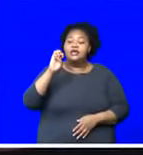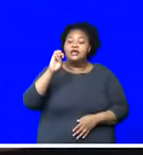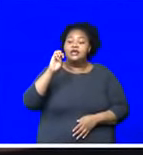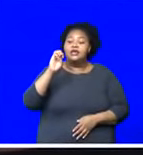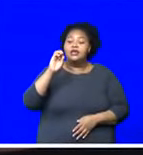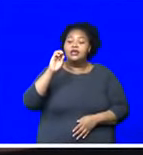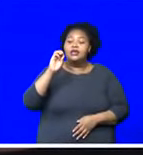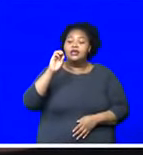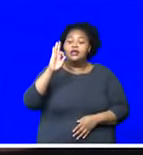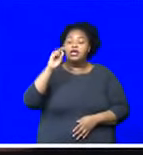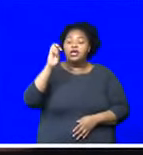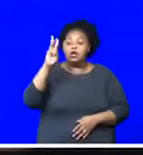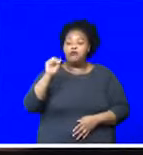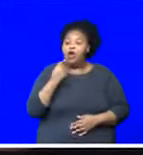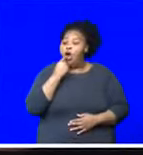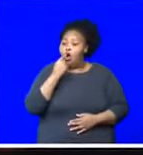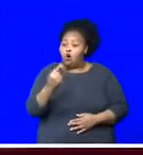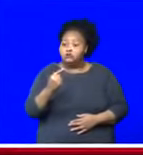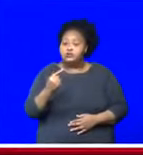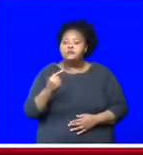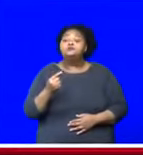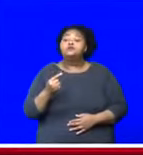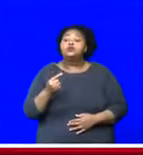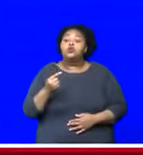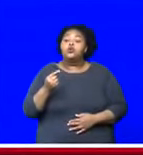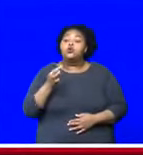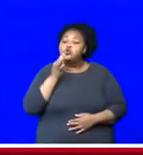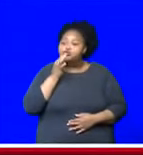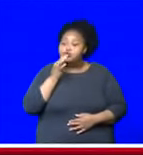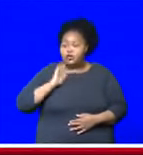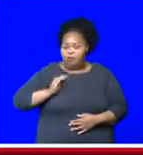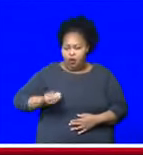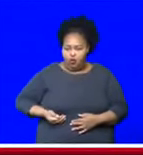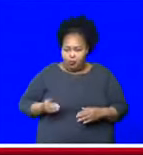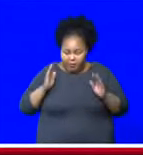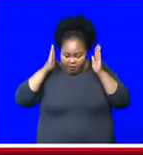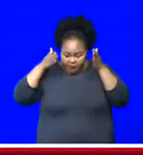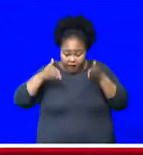nensha kuthi bangatiphilisa njani ngekulima. Nelusha kosisi